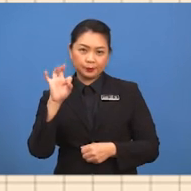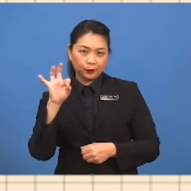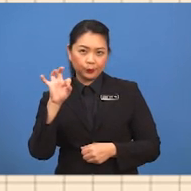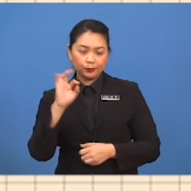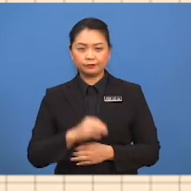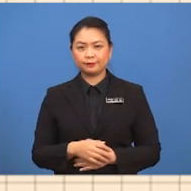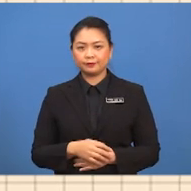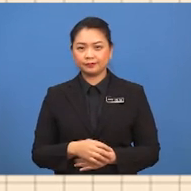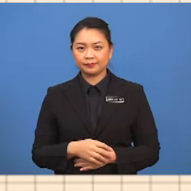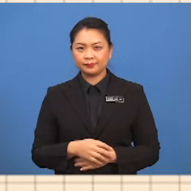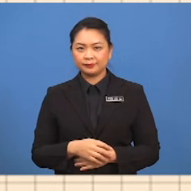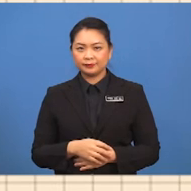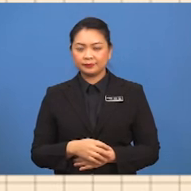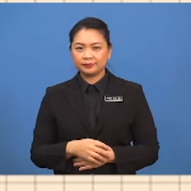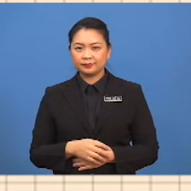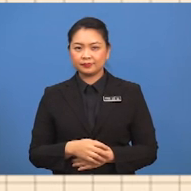90.